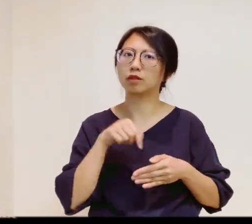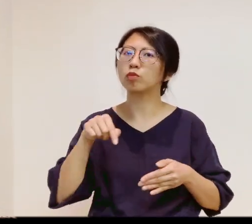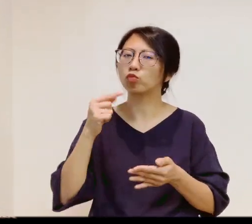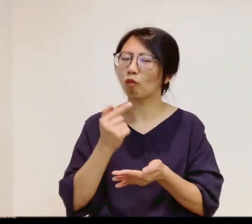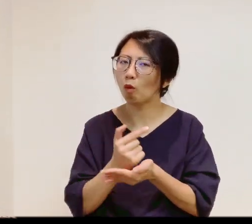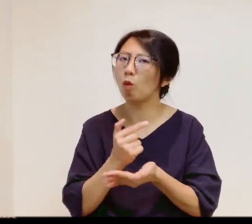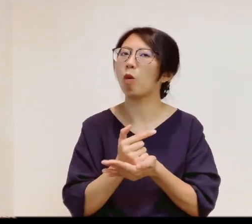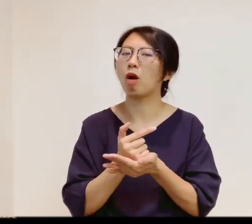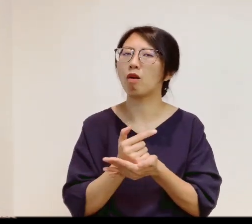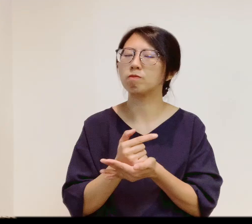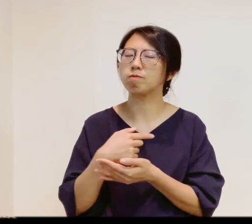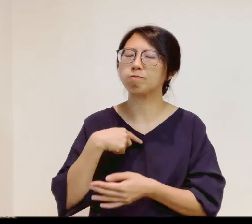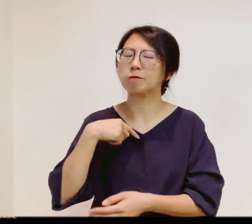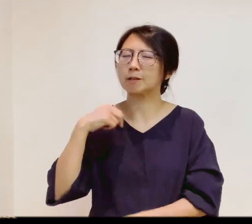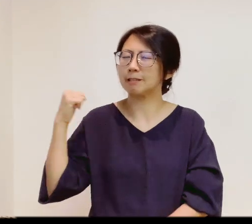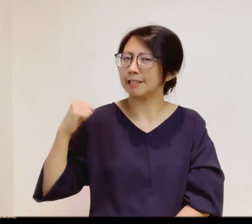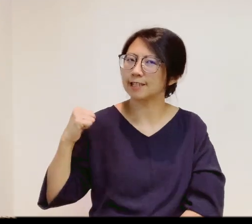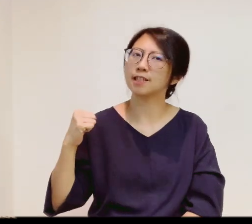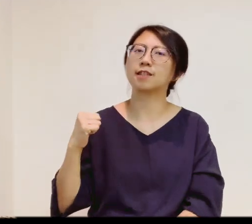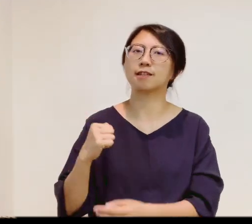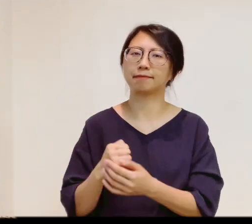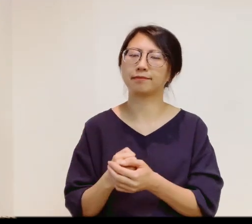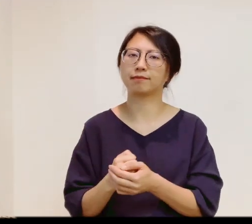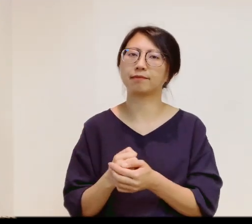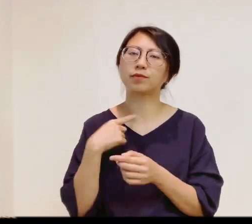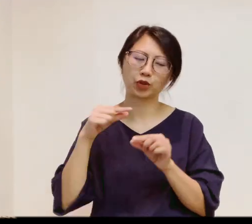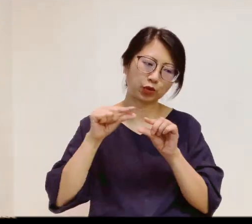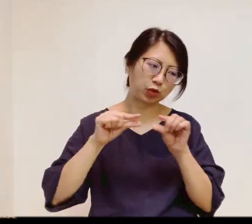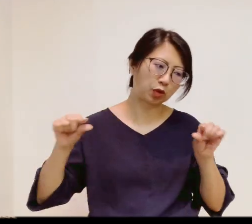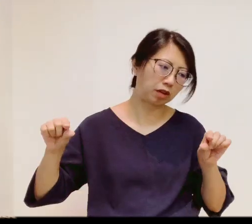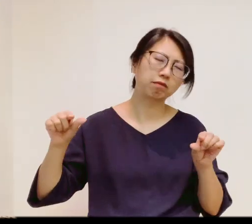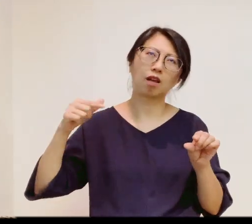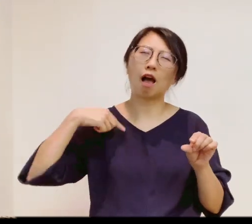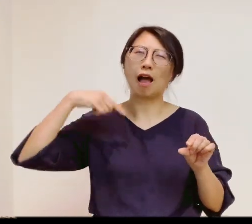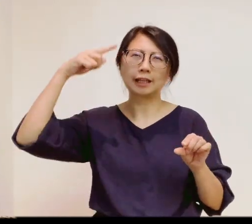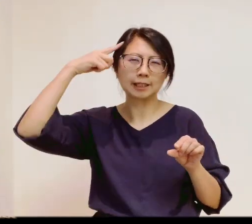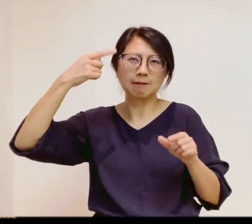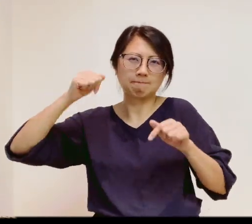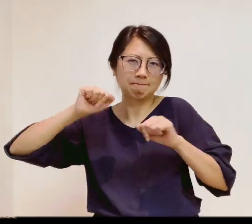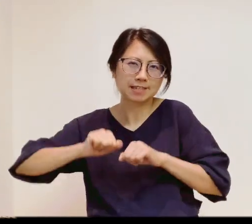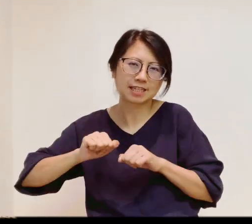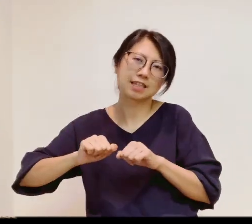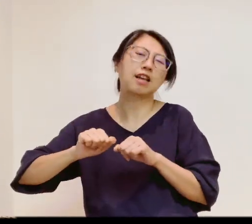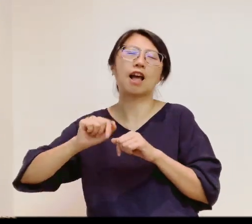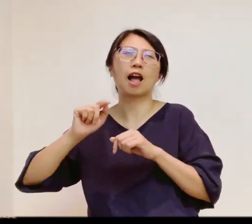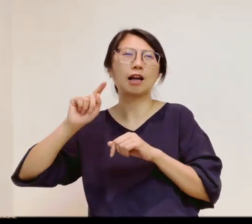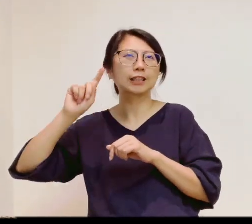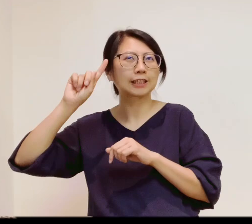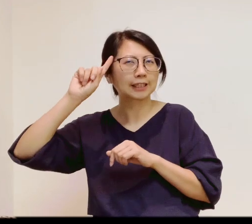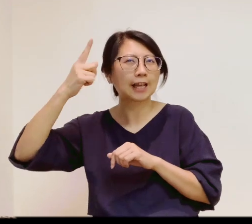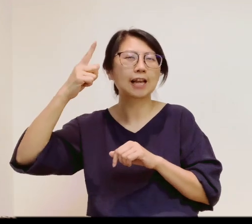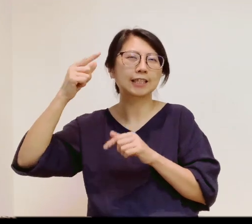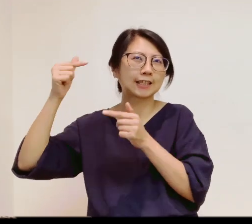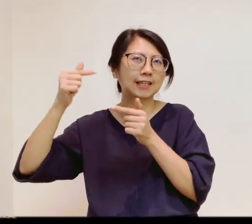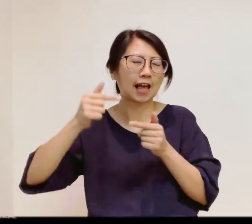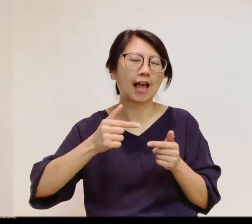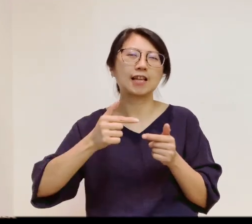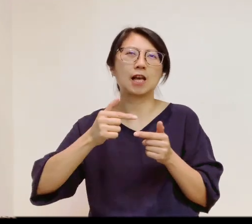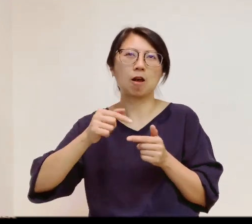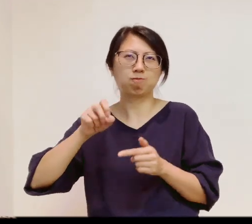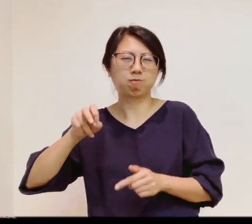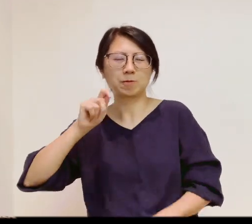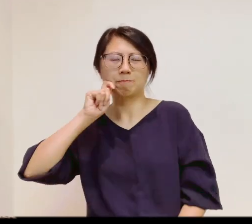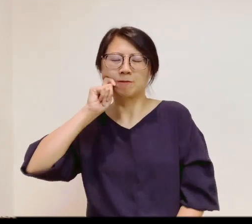去一個好重要嘅原因。佢有一句話 ：to live another day so that I might see him again。佢話有時佢有一種意志